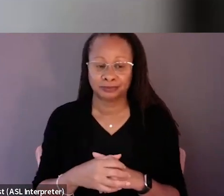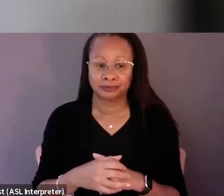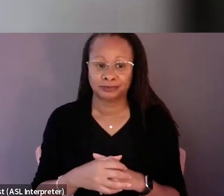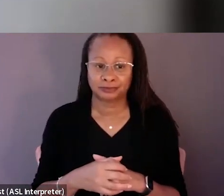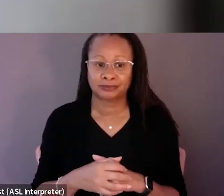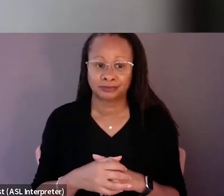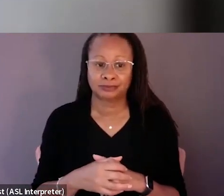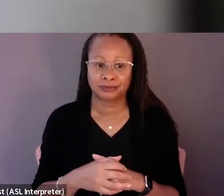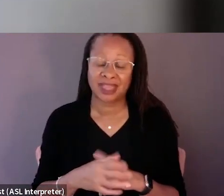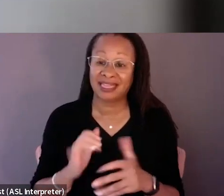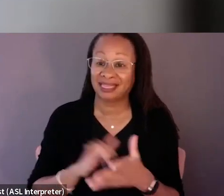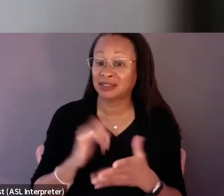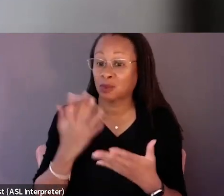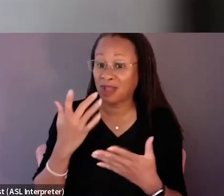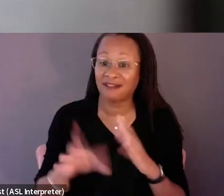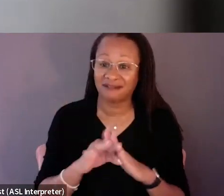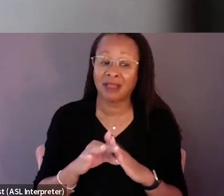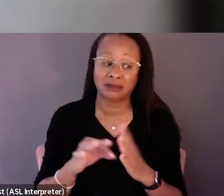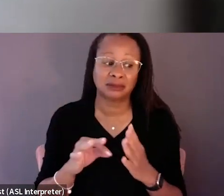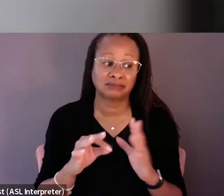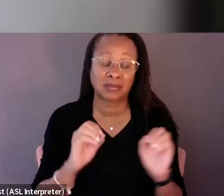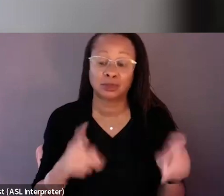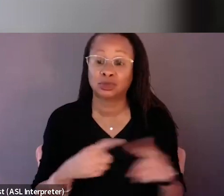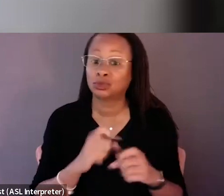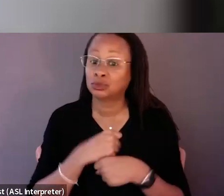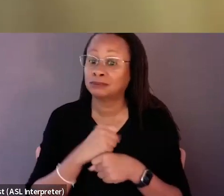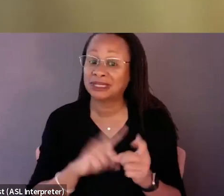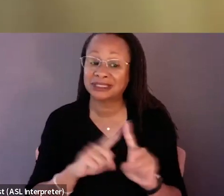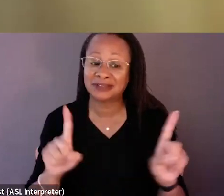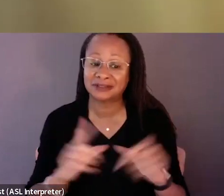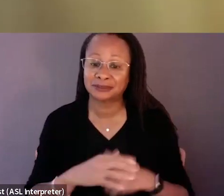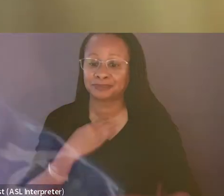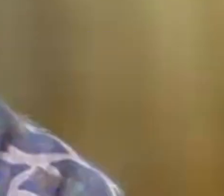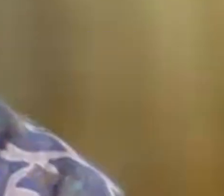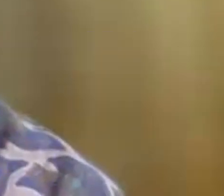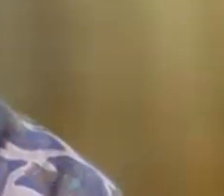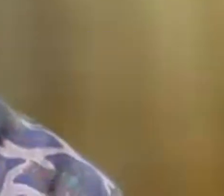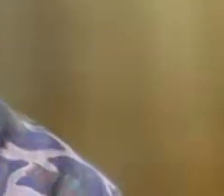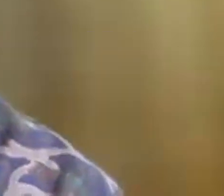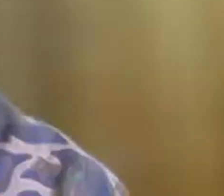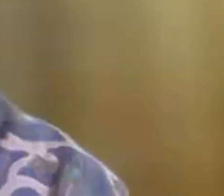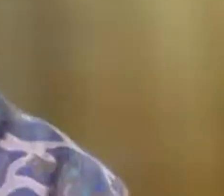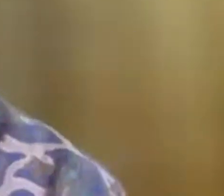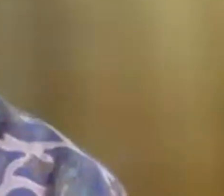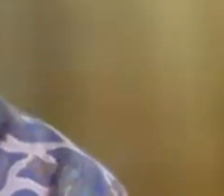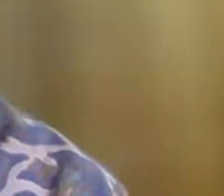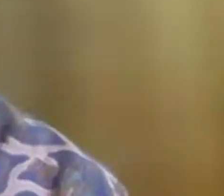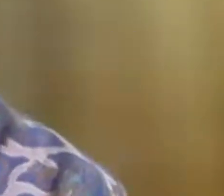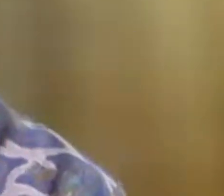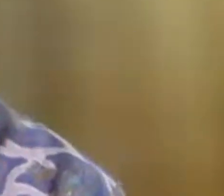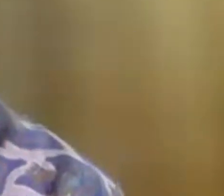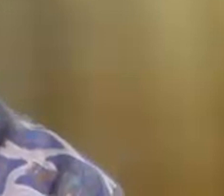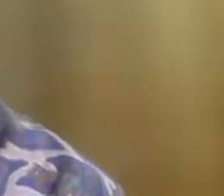Maybe the chance to make a difference. 然后还有就是，我觉得最大的正面的